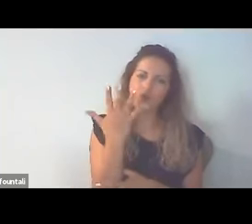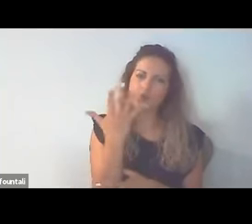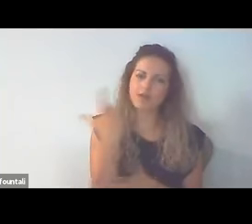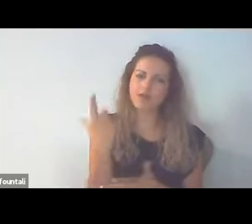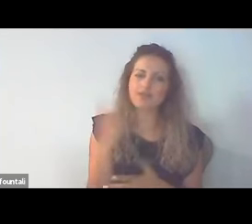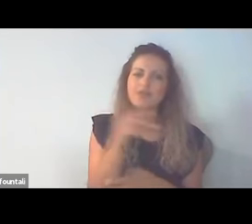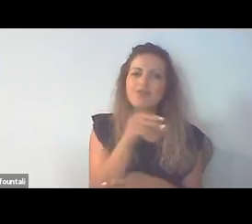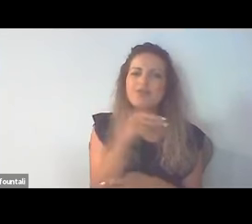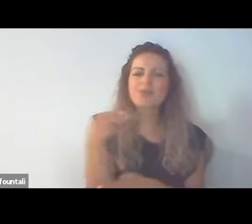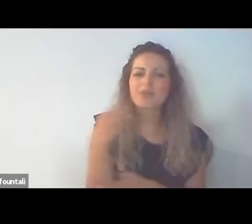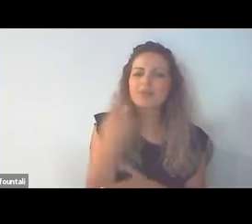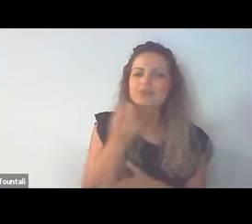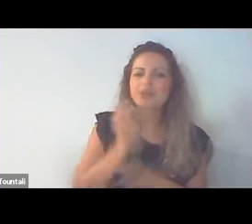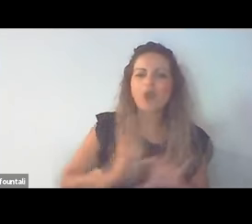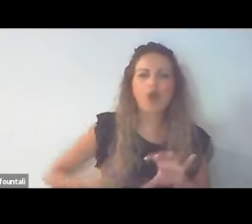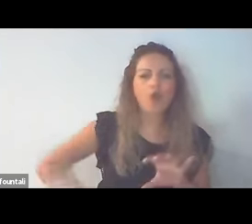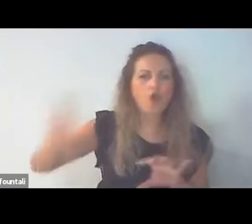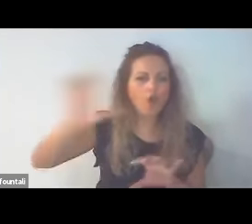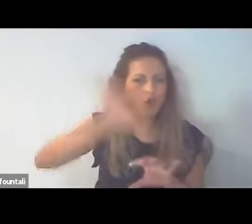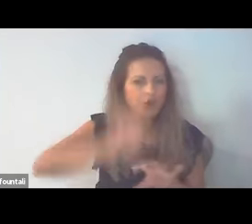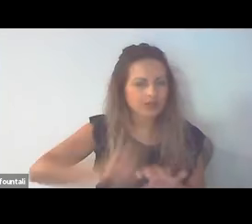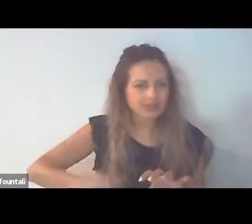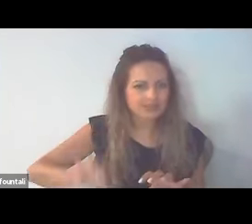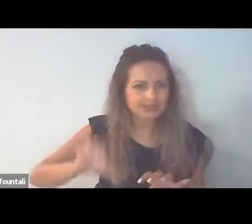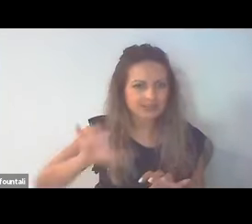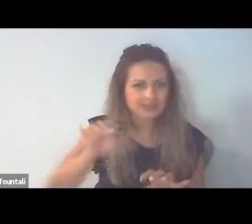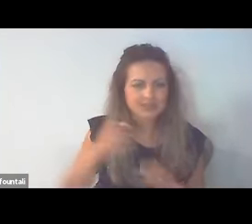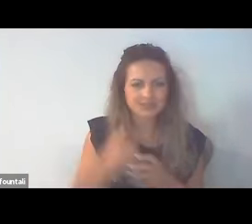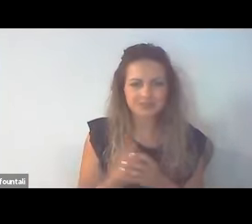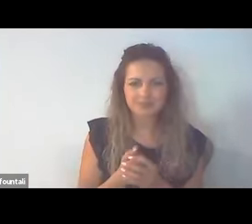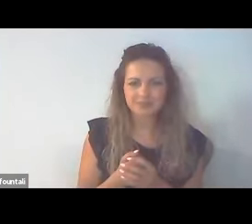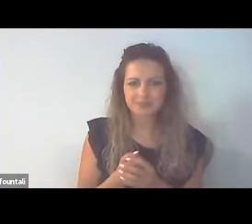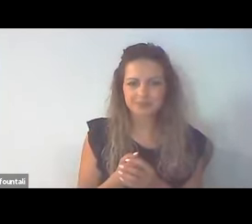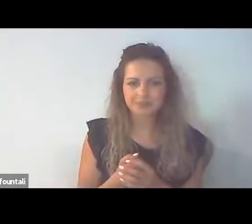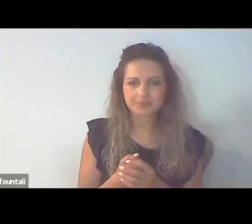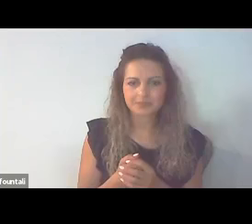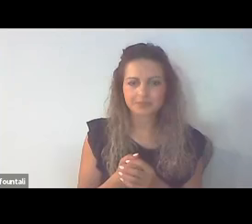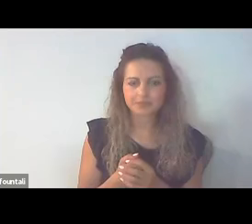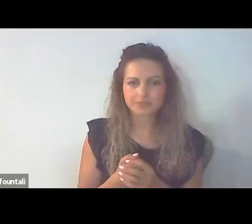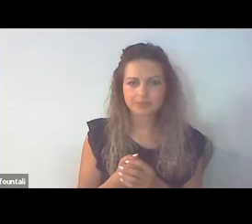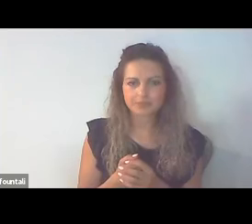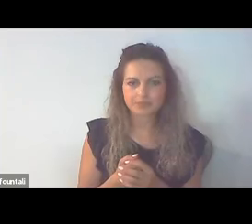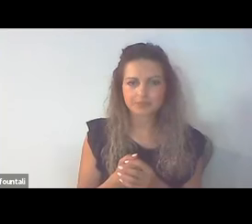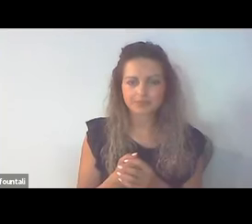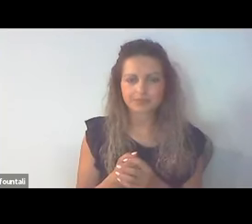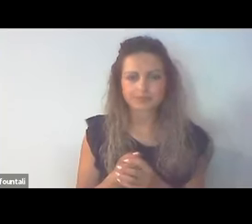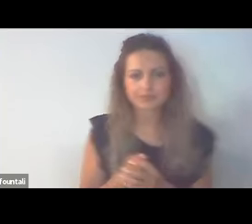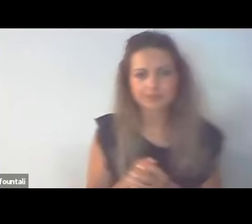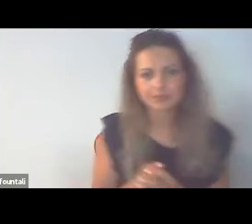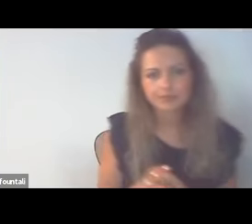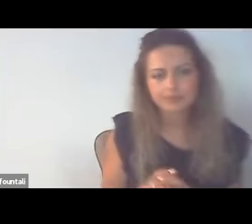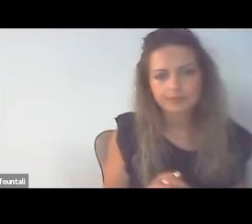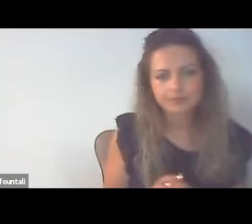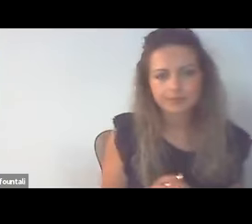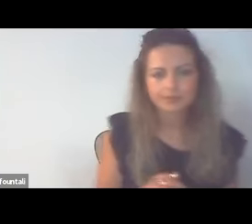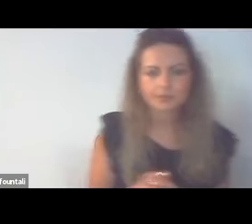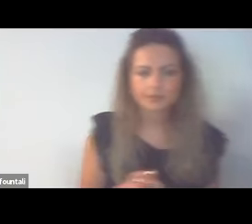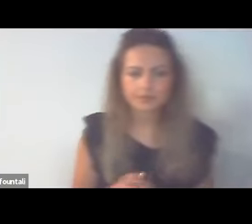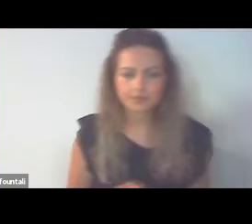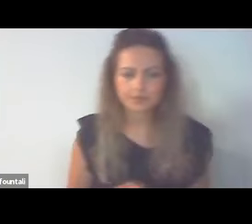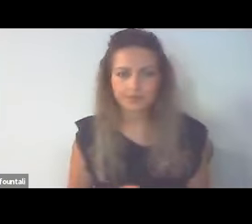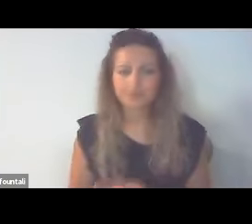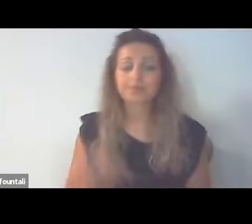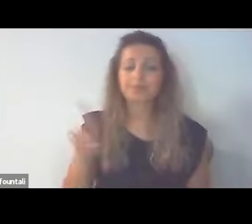τα διαφορετικά πράγματα που μπορούν να γίνονται για να πετυχαίνουν νίκες στο φεμινιστικό κίνημα, για να μπορεί να καθορίζει τις